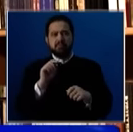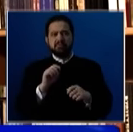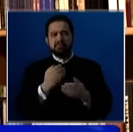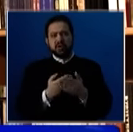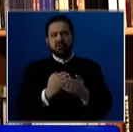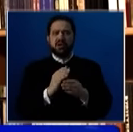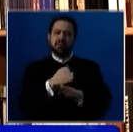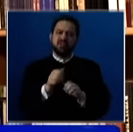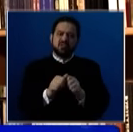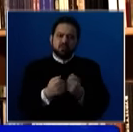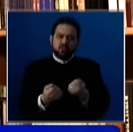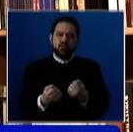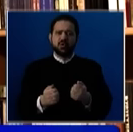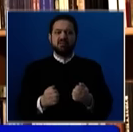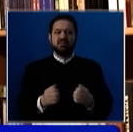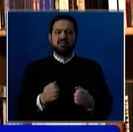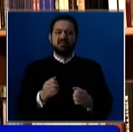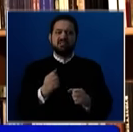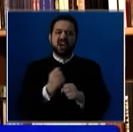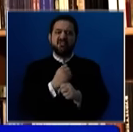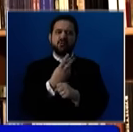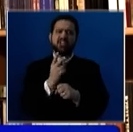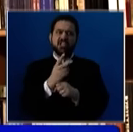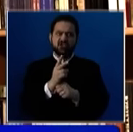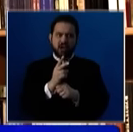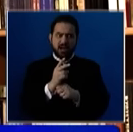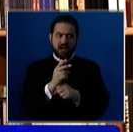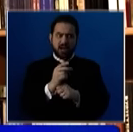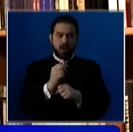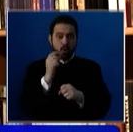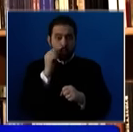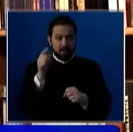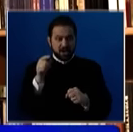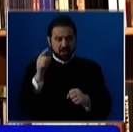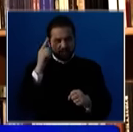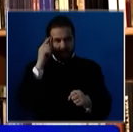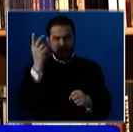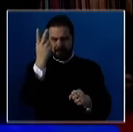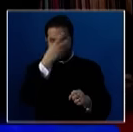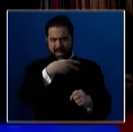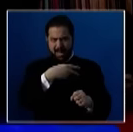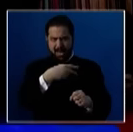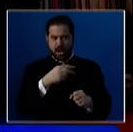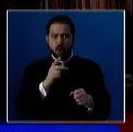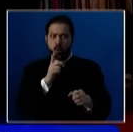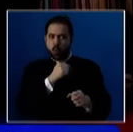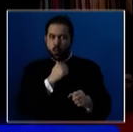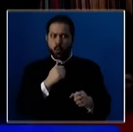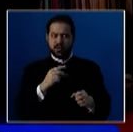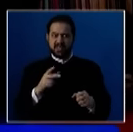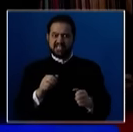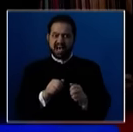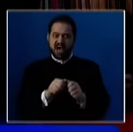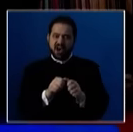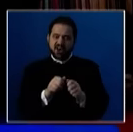de la nimicuri. Ei, acești oameni, dându-și seama unde a dus acea dispută, acea ceartă, se duc la cei cărora